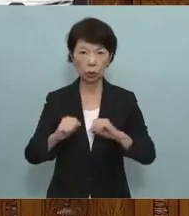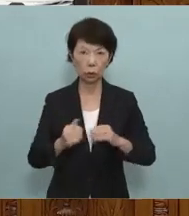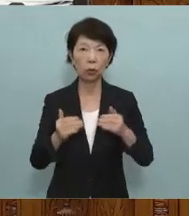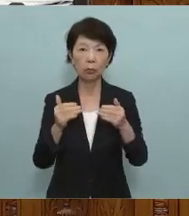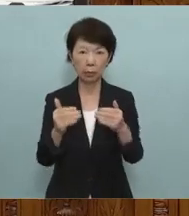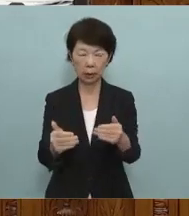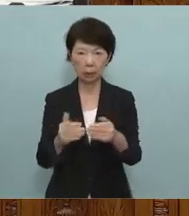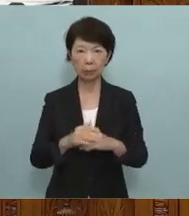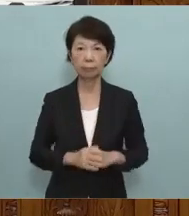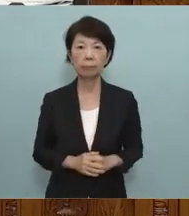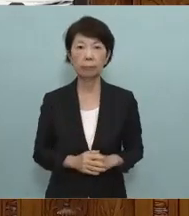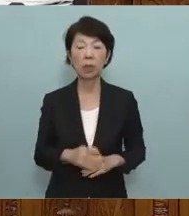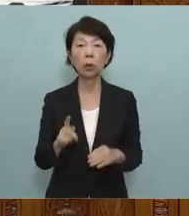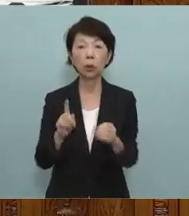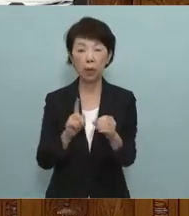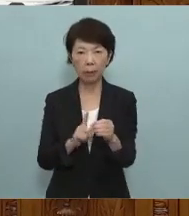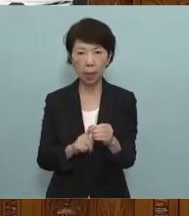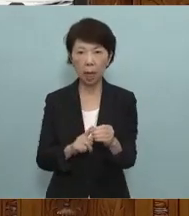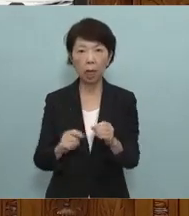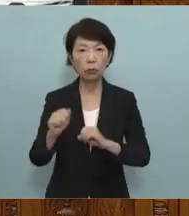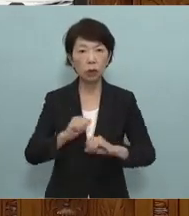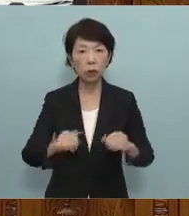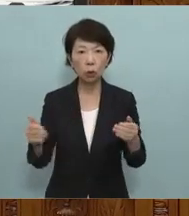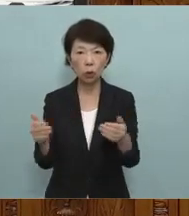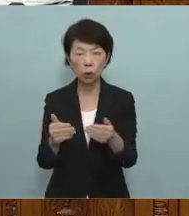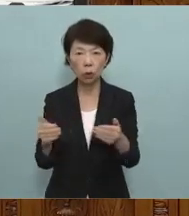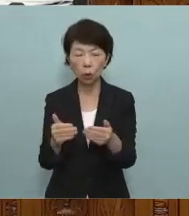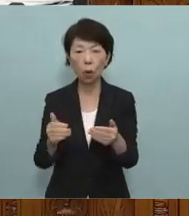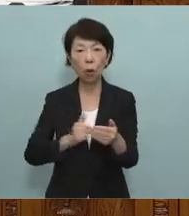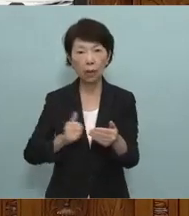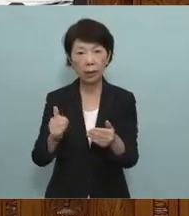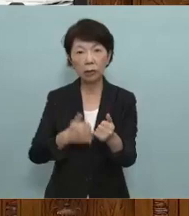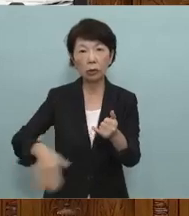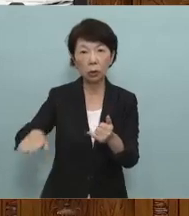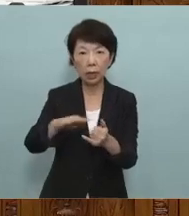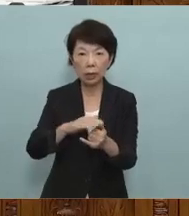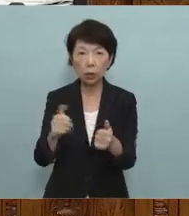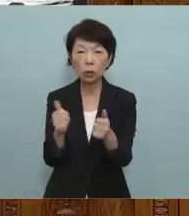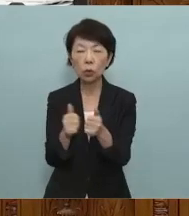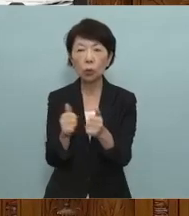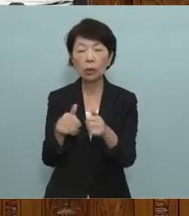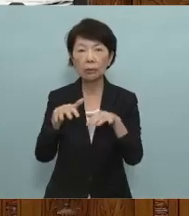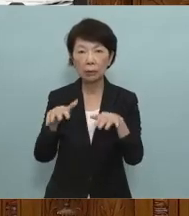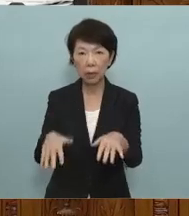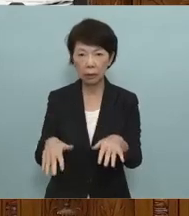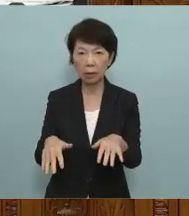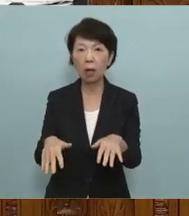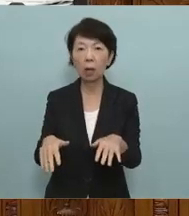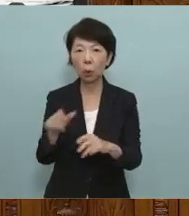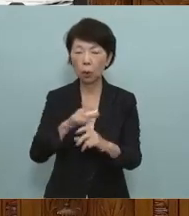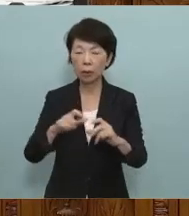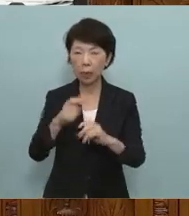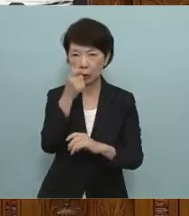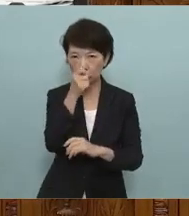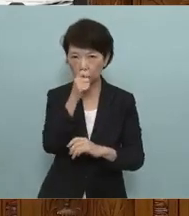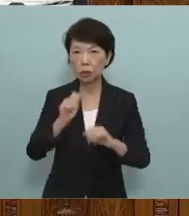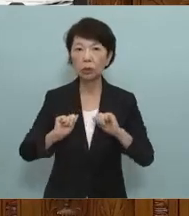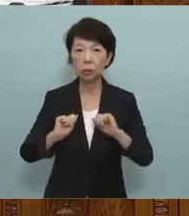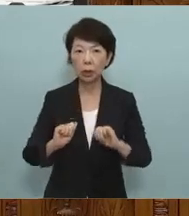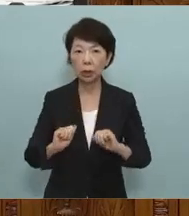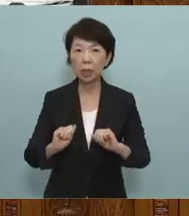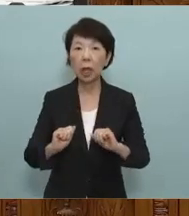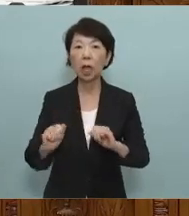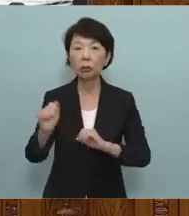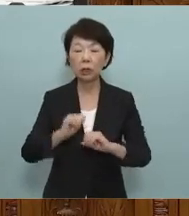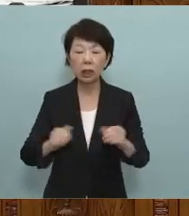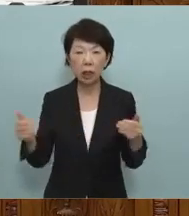。このため、フリーランスの方への相談体制の充実を図るとともに、フリーラン